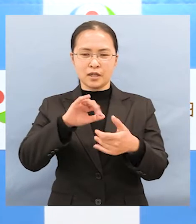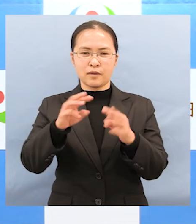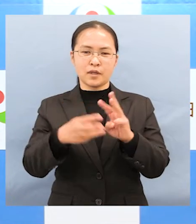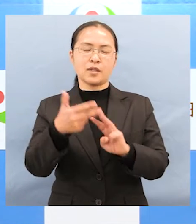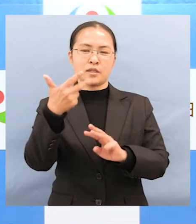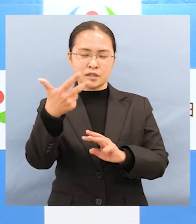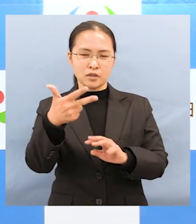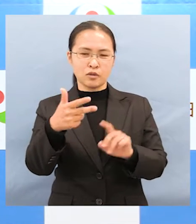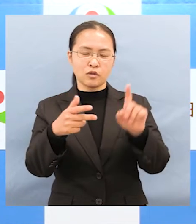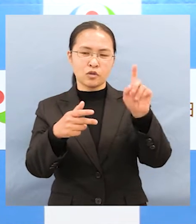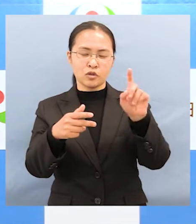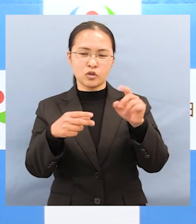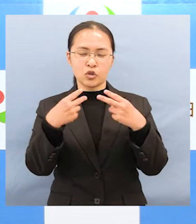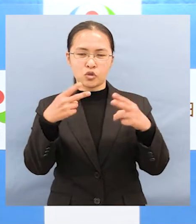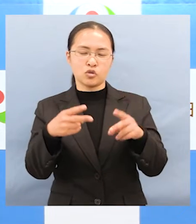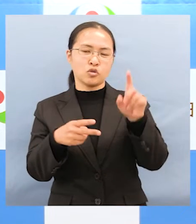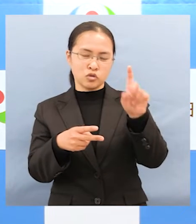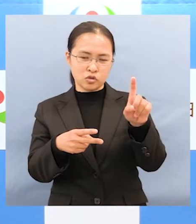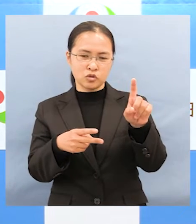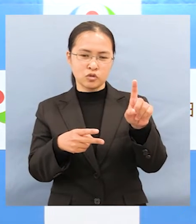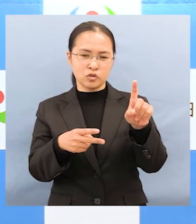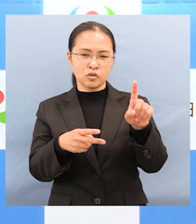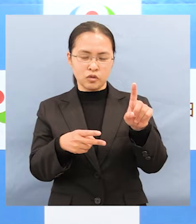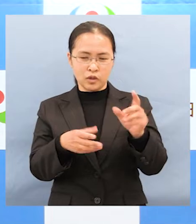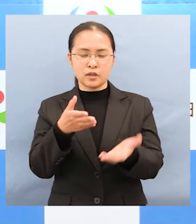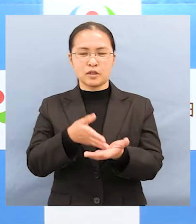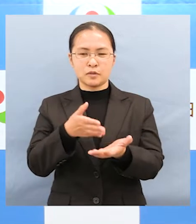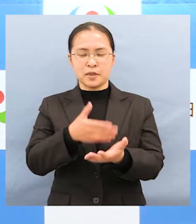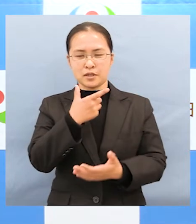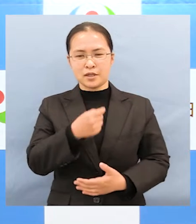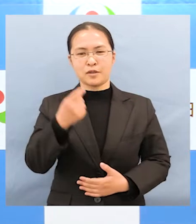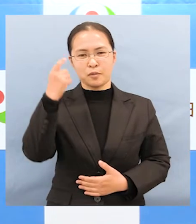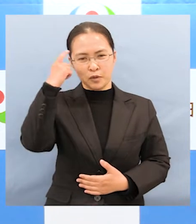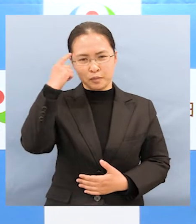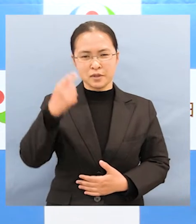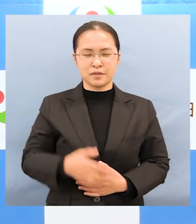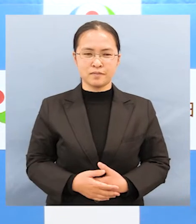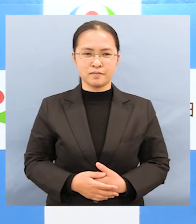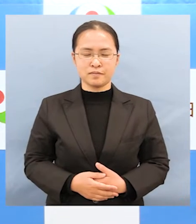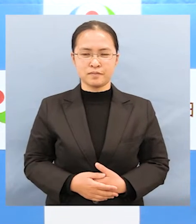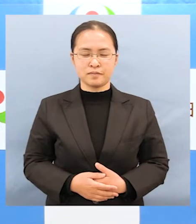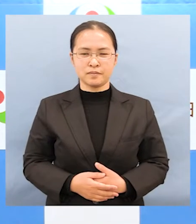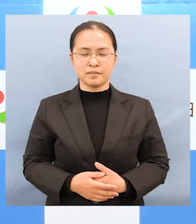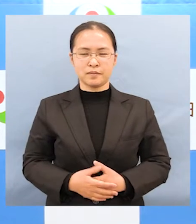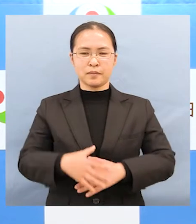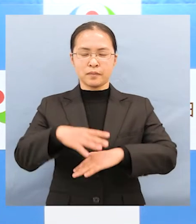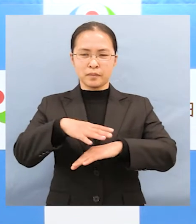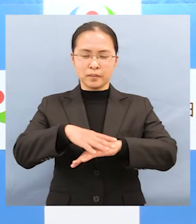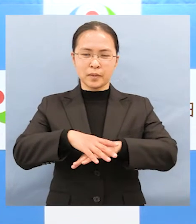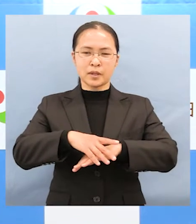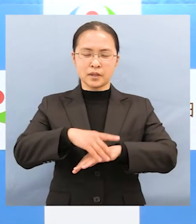大ニュースというところから今日の記者会見は行っていきたいと思います。まず